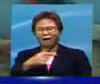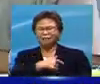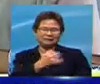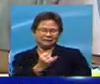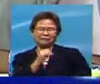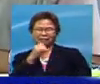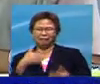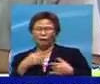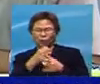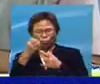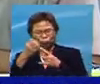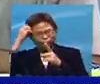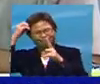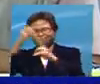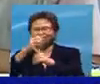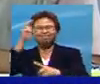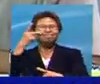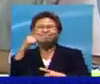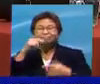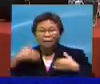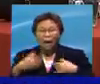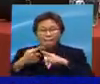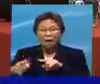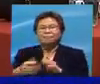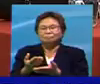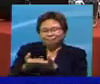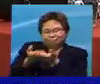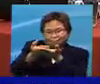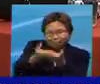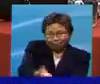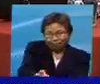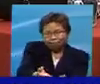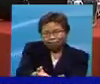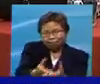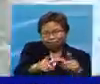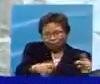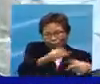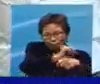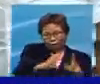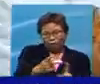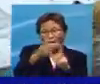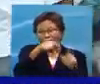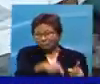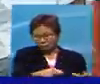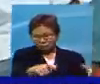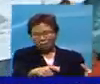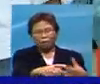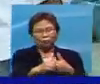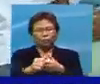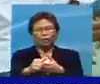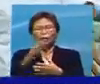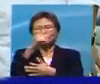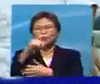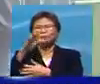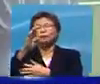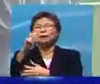atau bermotifkan politik sebaliknya Ia adalah Show yang dikemukakan pasukan petugas khas yang diketuai bekas ketua